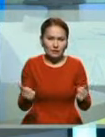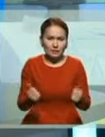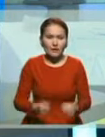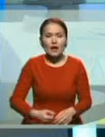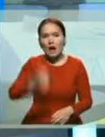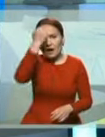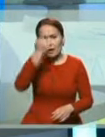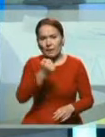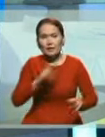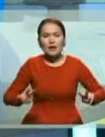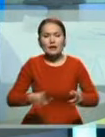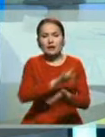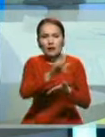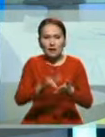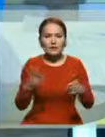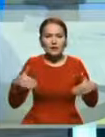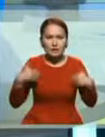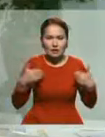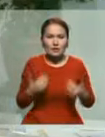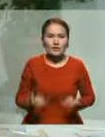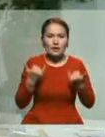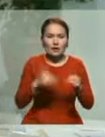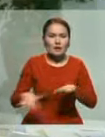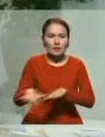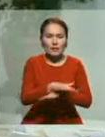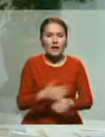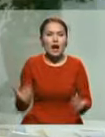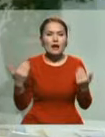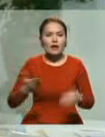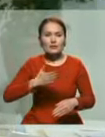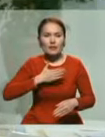Рахмет Астана, армысыздар, ардақты ағайын. Дәл қазір біз